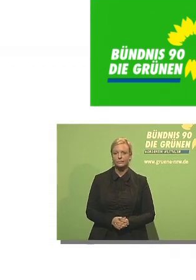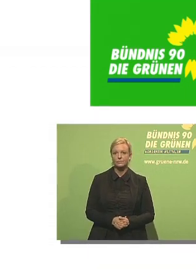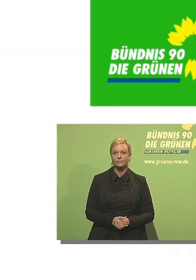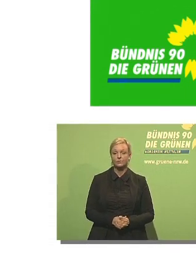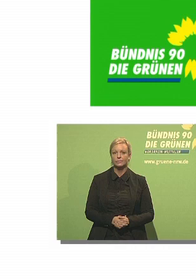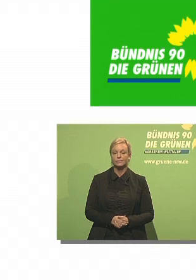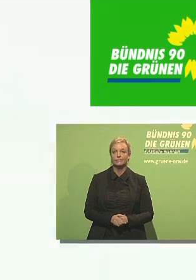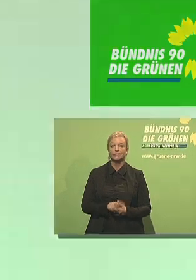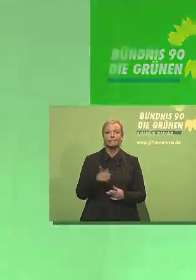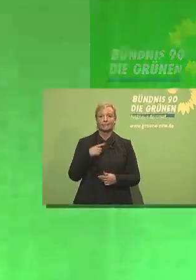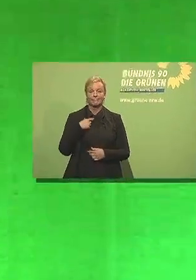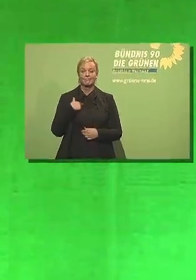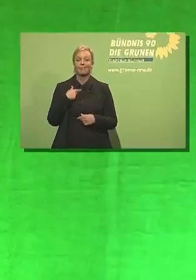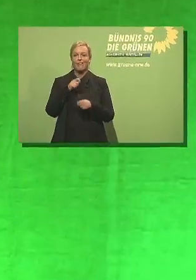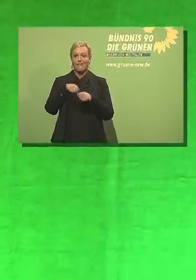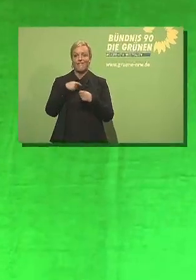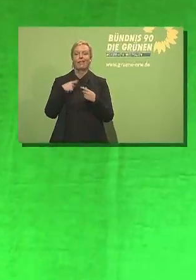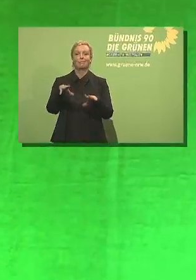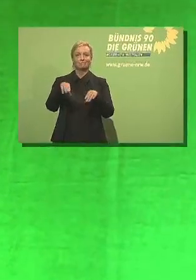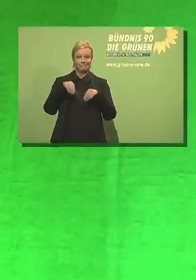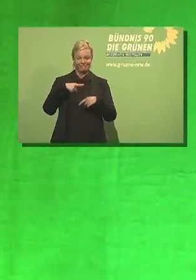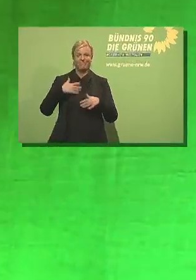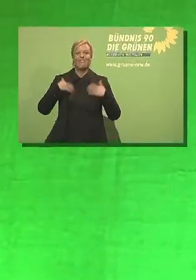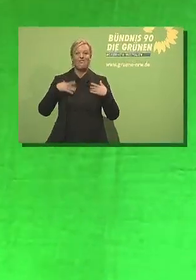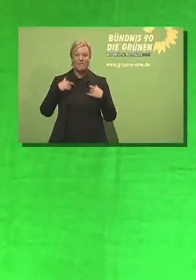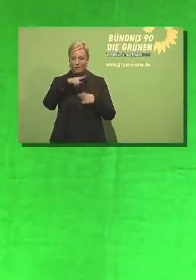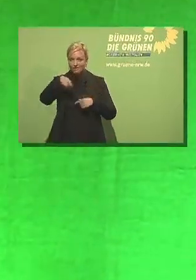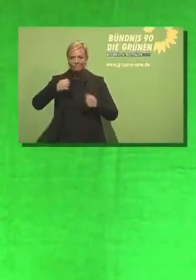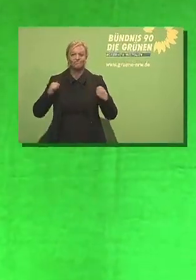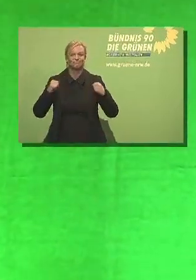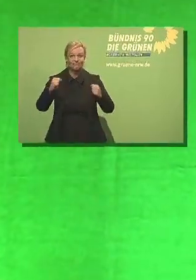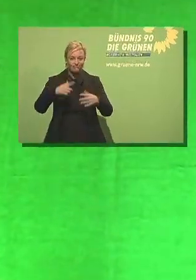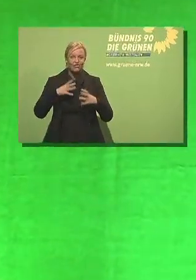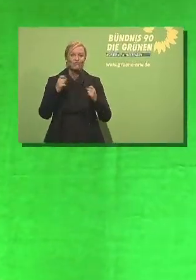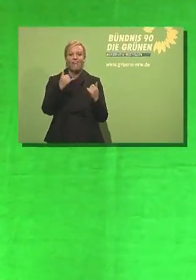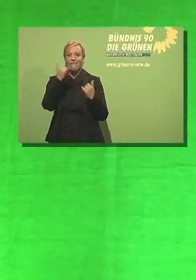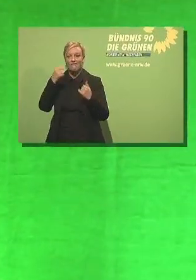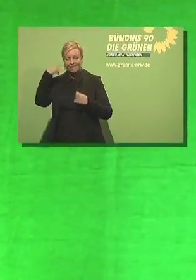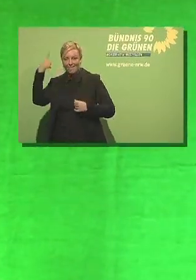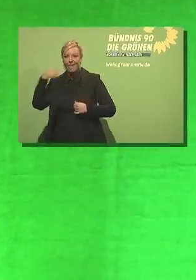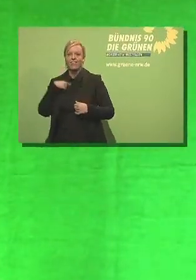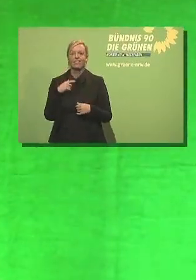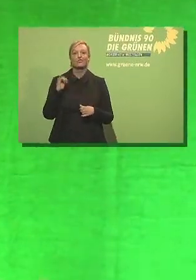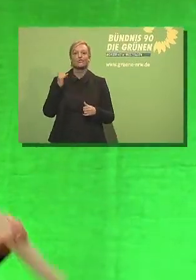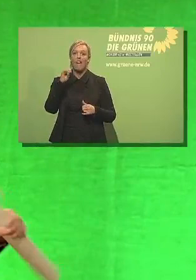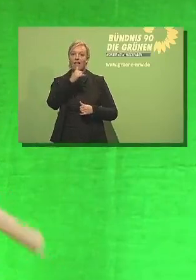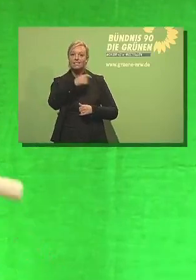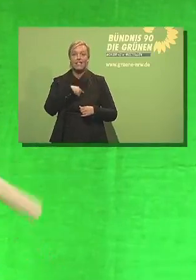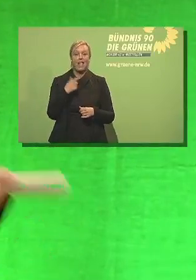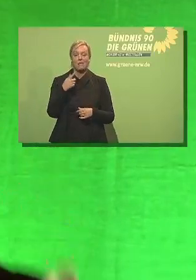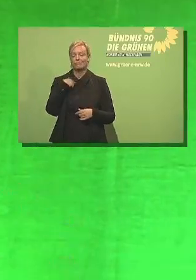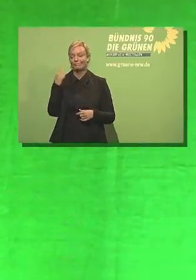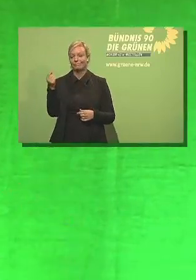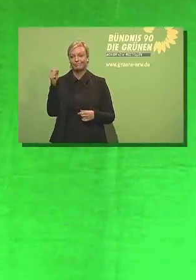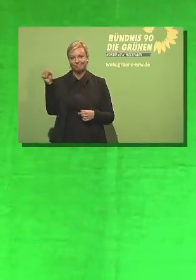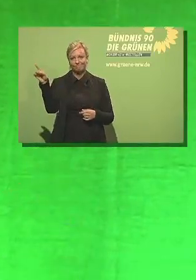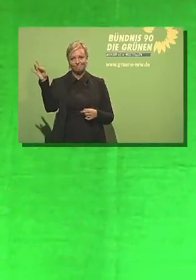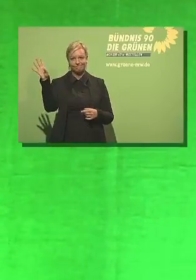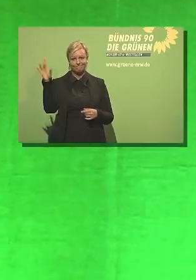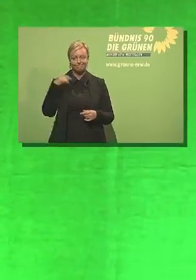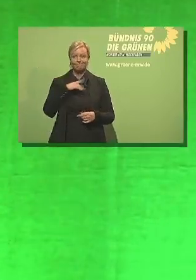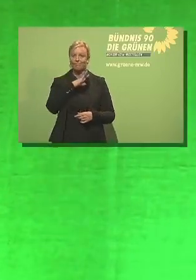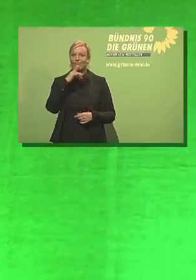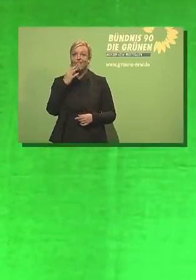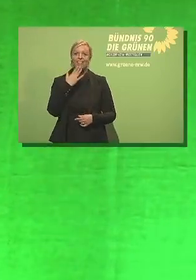Ich nehme die Wahl an und ich freue mich sehr. Wir werden das rocken im nächsten Jahr und wir werden Schwarz-Gelb gemeinsam in die Wüste schicken. Vielen Dank an euch